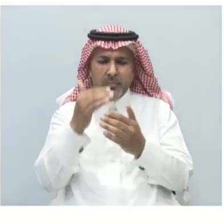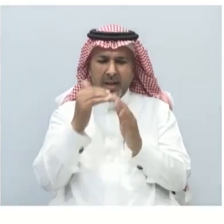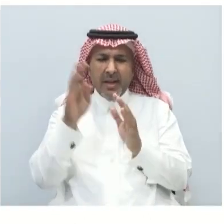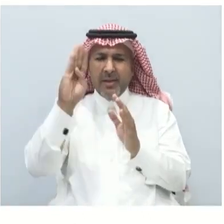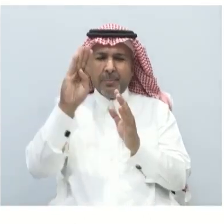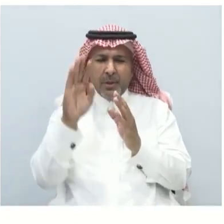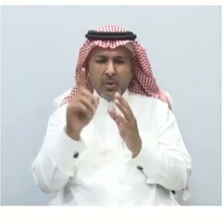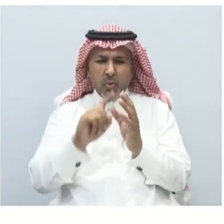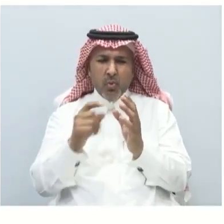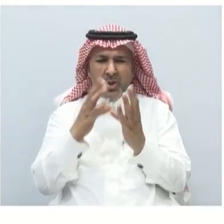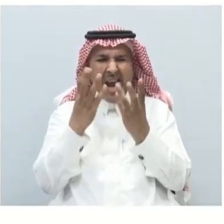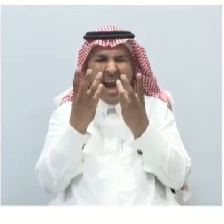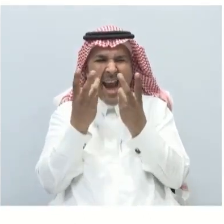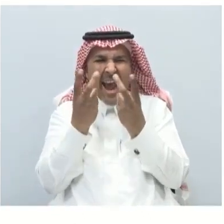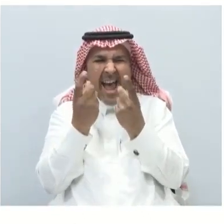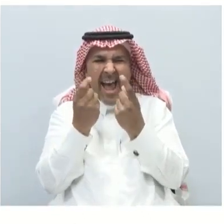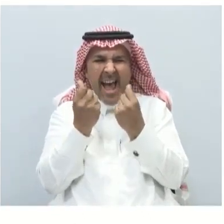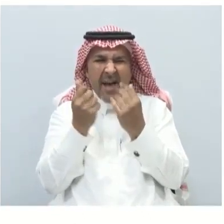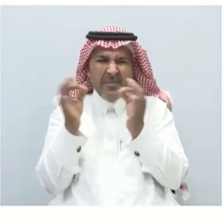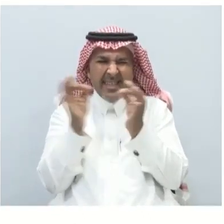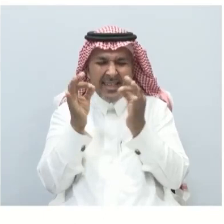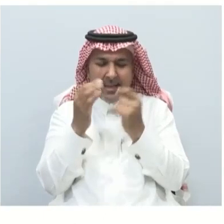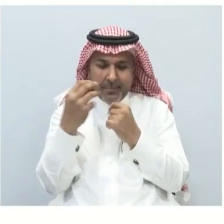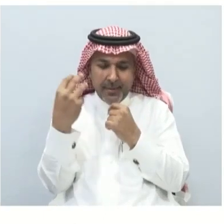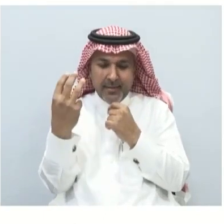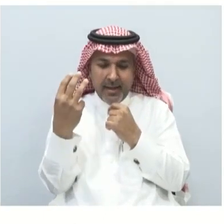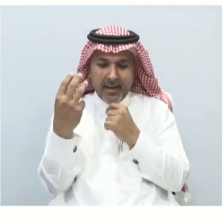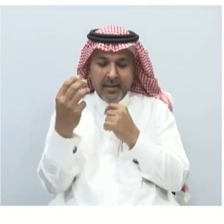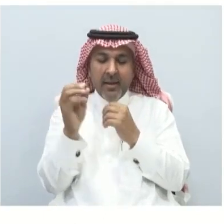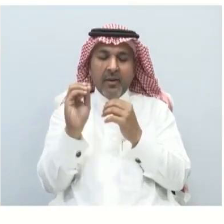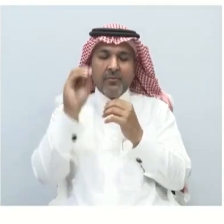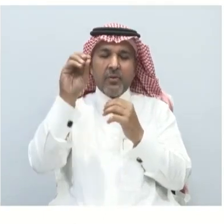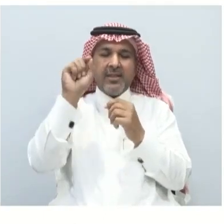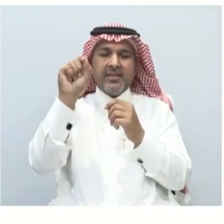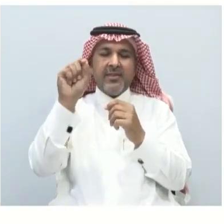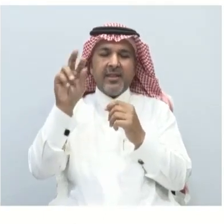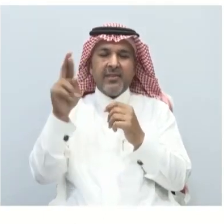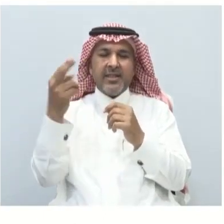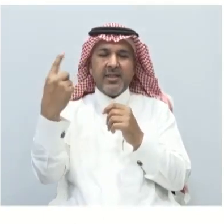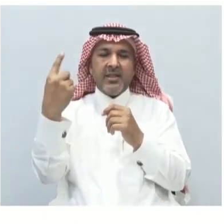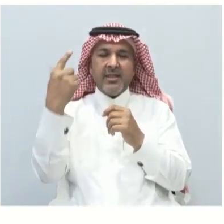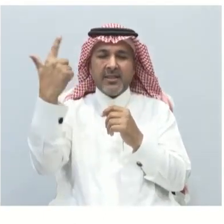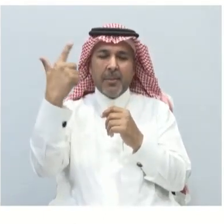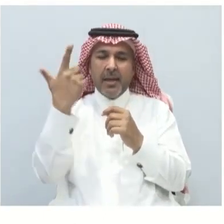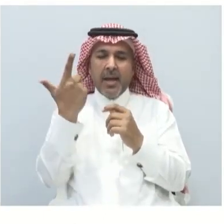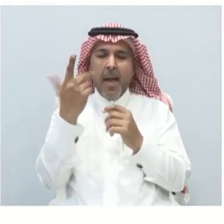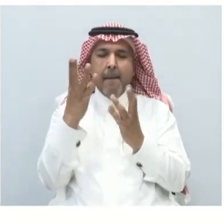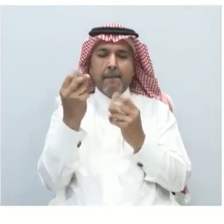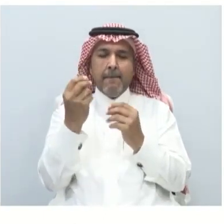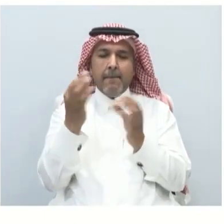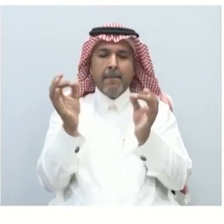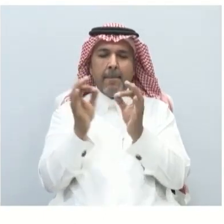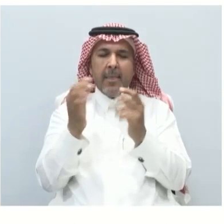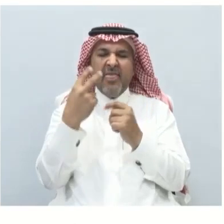سبعه الصفر فاصله سبعه هي اقل من الواحد اقل من الواحد فنلاحظ انها تقريبا حتكون اثنين